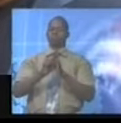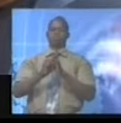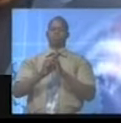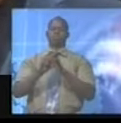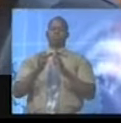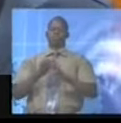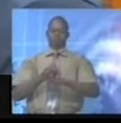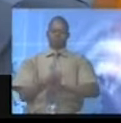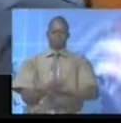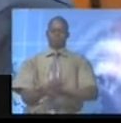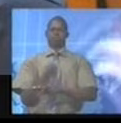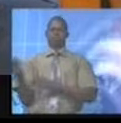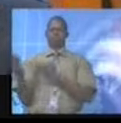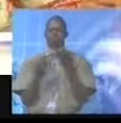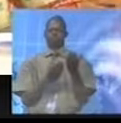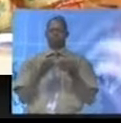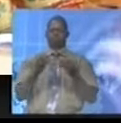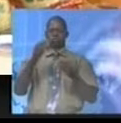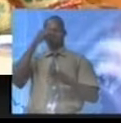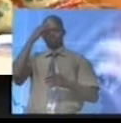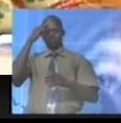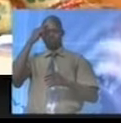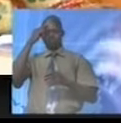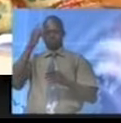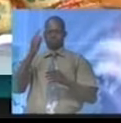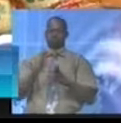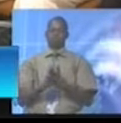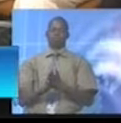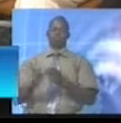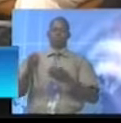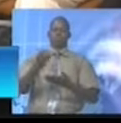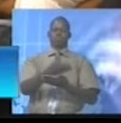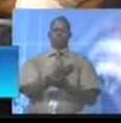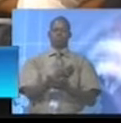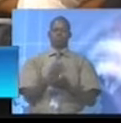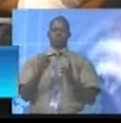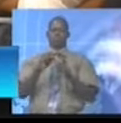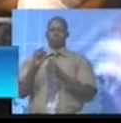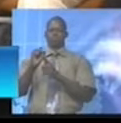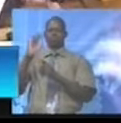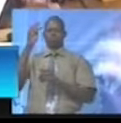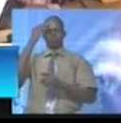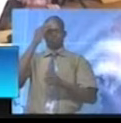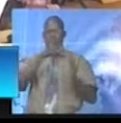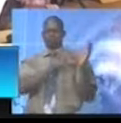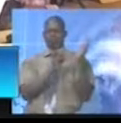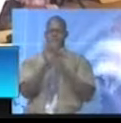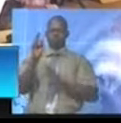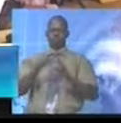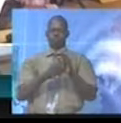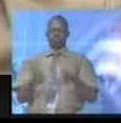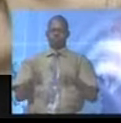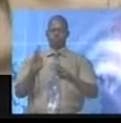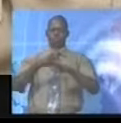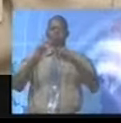les producteurs, importateurs du sucre de sachets noirs. Les fonds qui vont être collectés, selon le ministre en charge du développement durable, permettront la